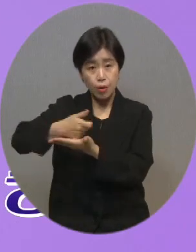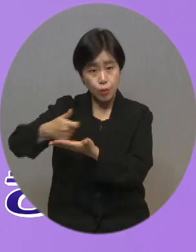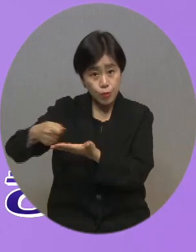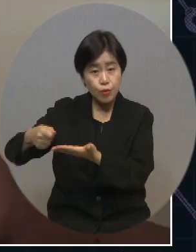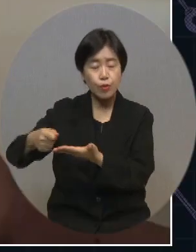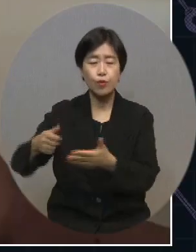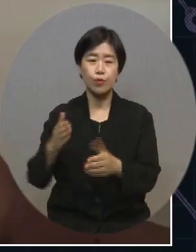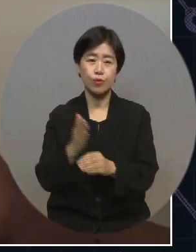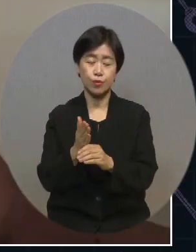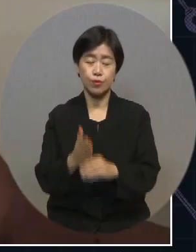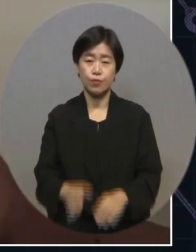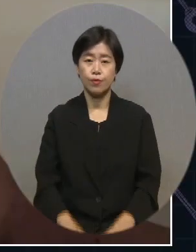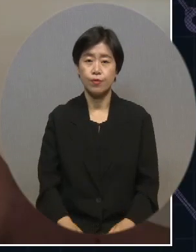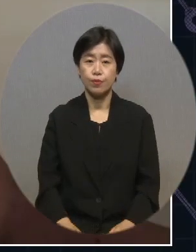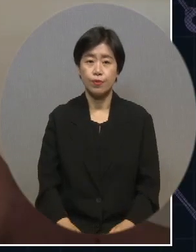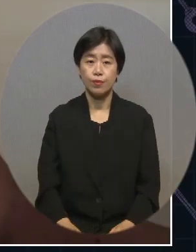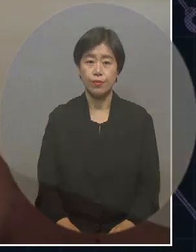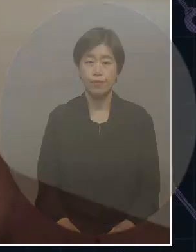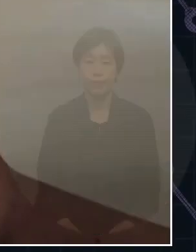있습니다.